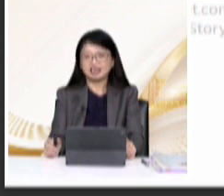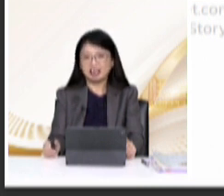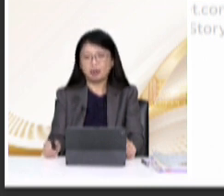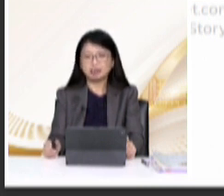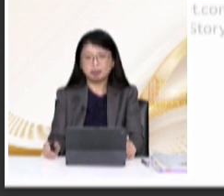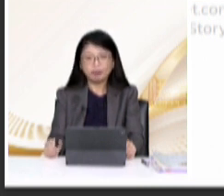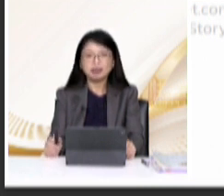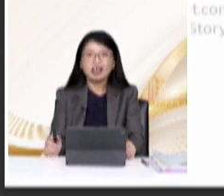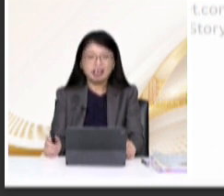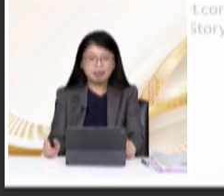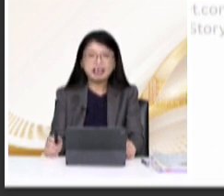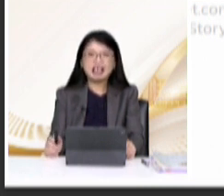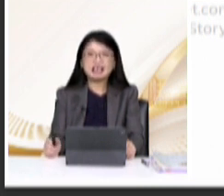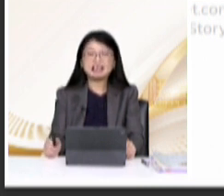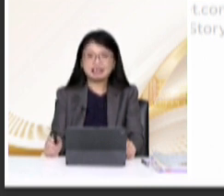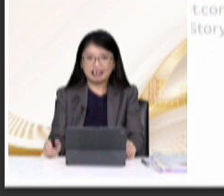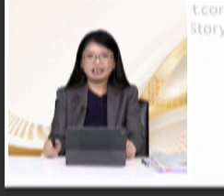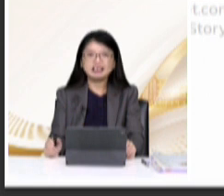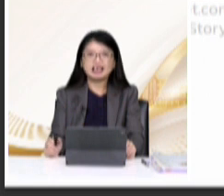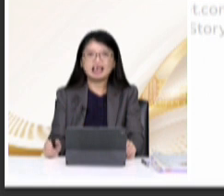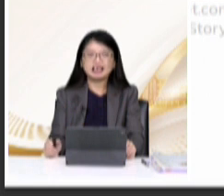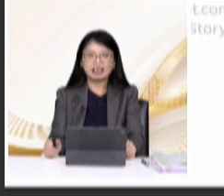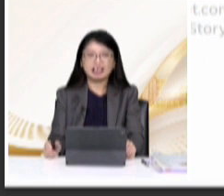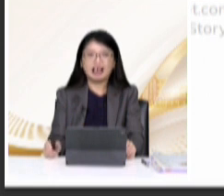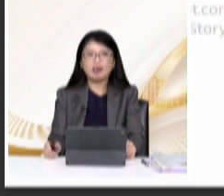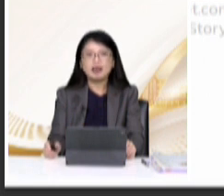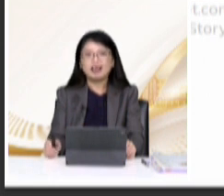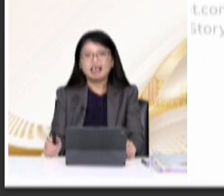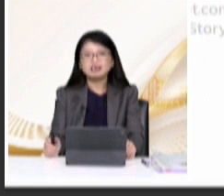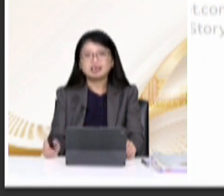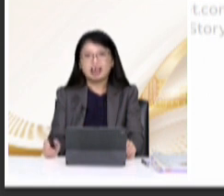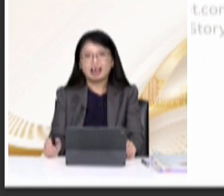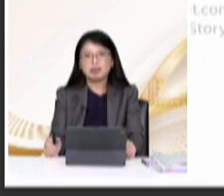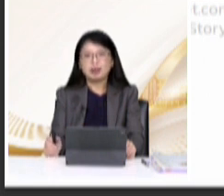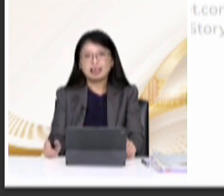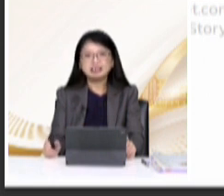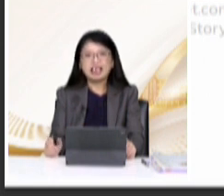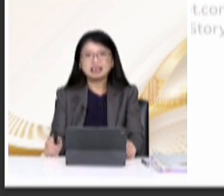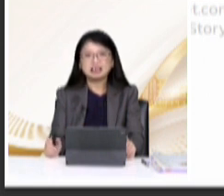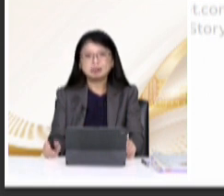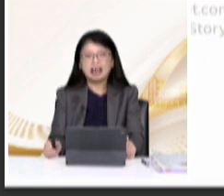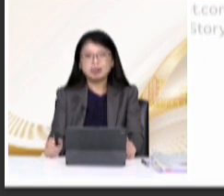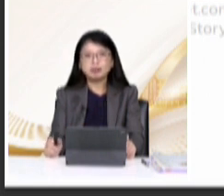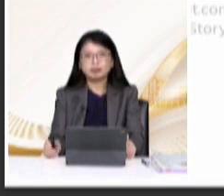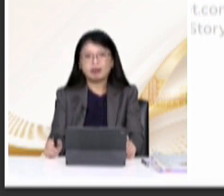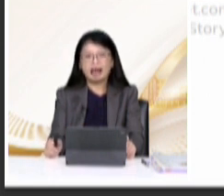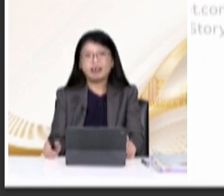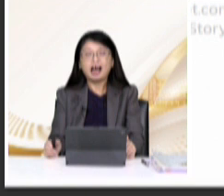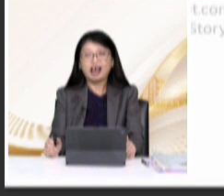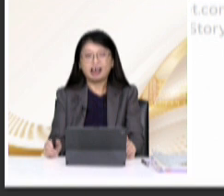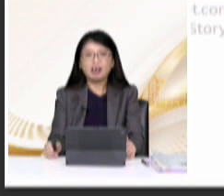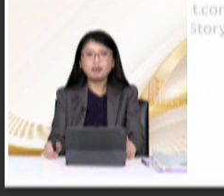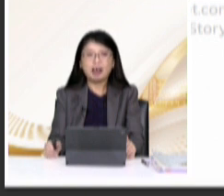คะซึ่งเดี๋ยวเราจะพูดย้ำในรายละเอียดอีกครั้งหนึ่งให้ท่านเห็นนะคะแล้วพอท่านแจ้งคำสั่งให้ผู้ถูกกล่าวหา